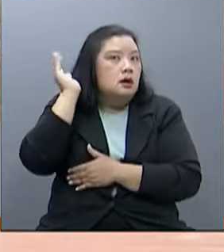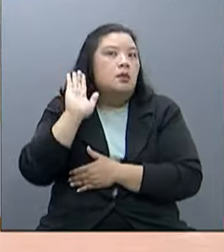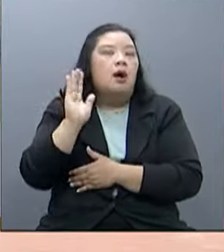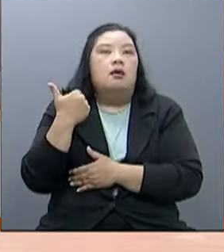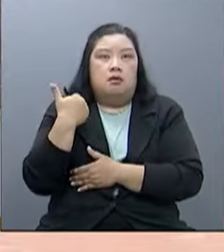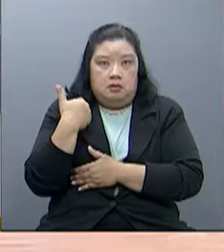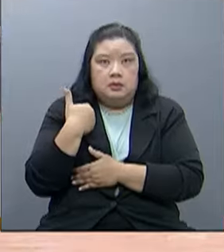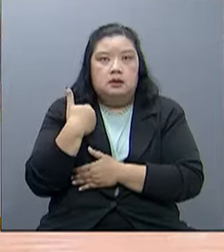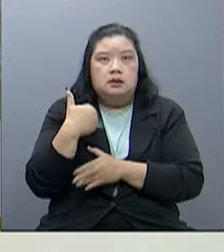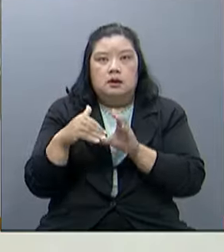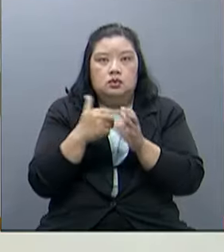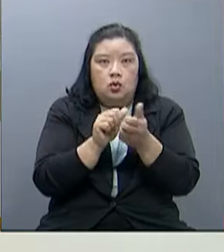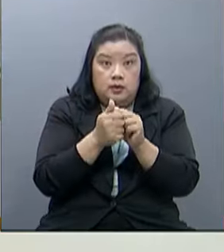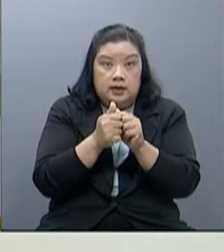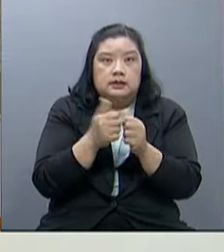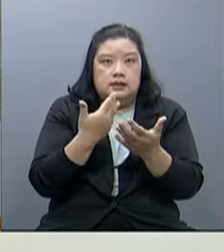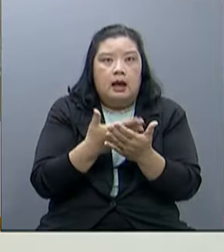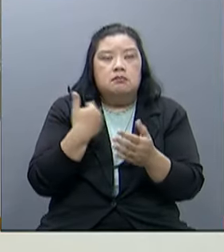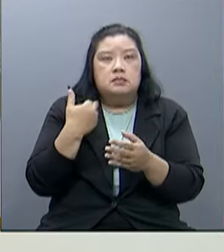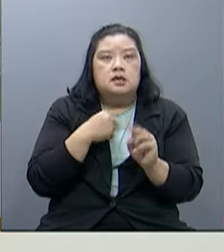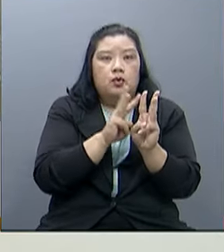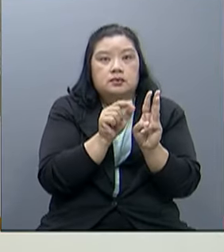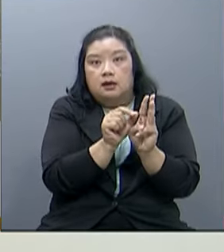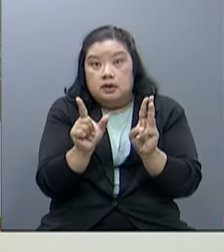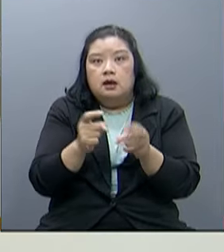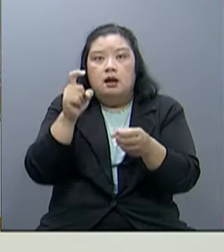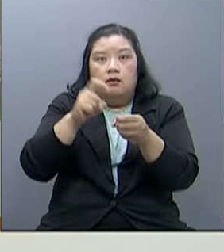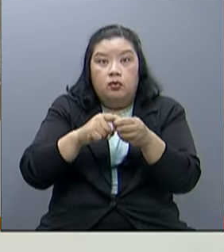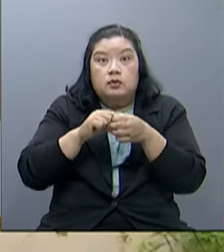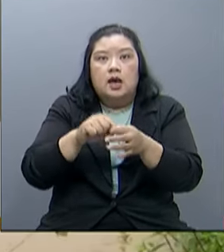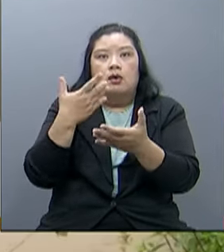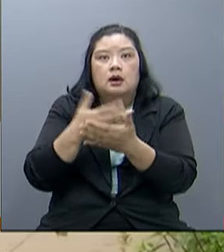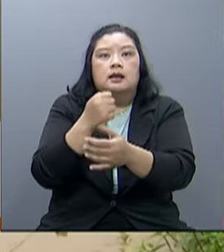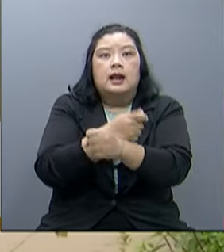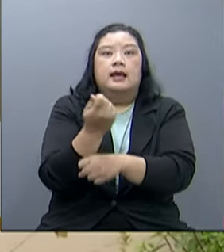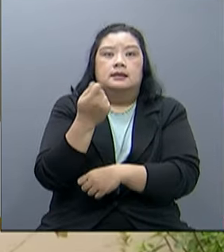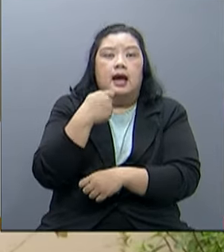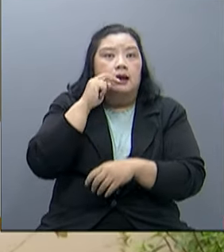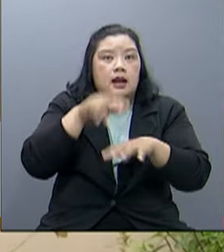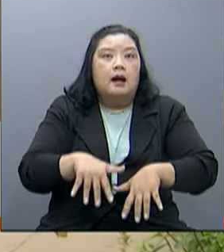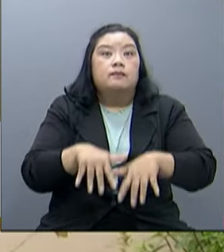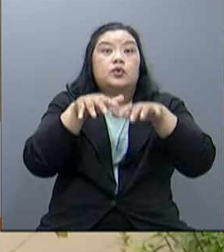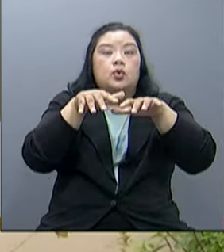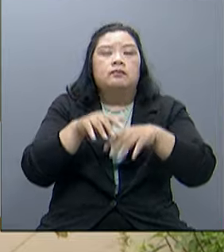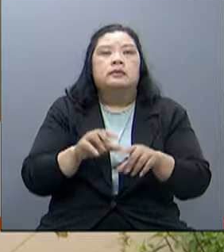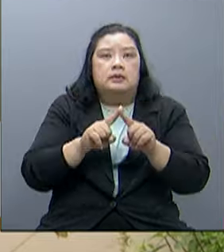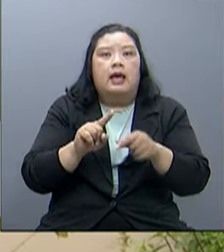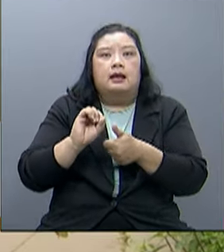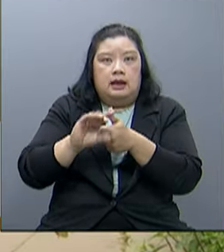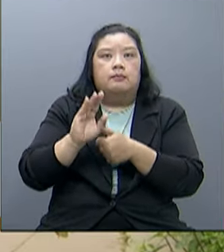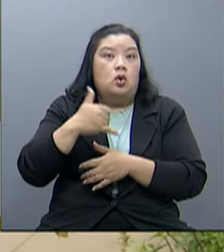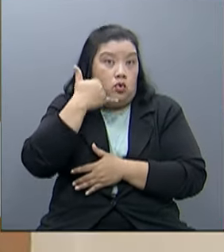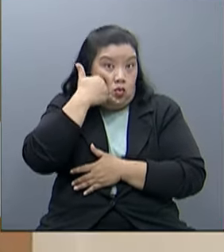ลิงก์ให้ลงทะเบียนรับเงินเยียวยาจากสถานการณ์น้ำท่วมและแนะนำให้โทรศัพท์ไปยังหน่วยงานหรือว่าสายด่วน 1